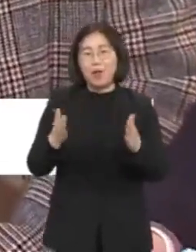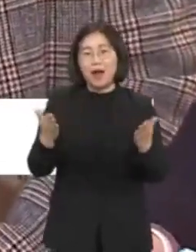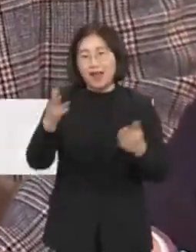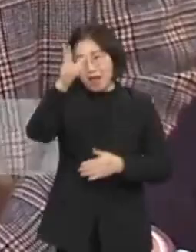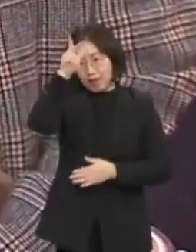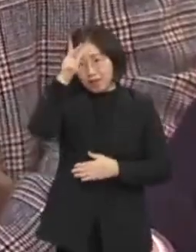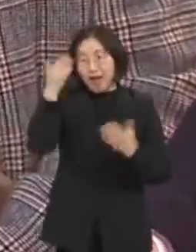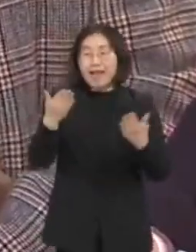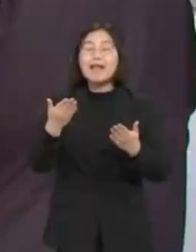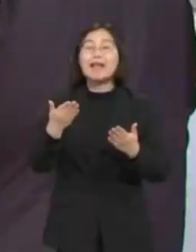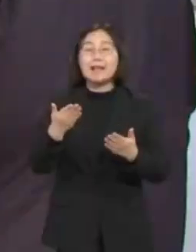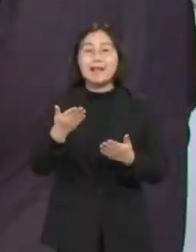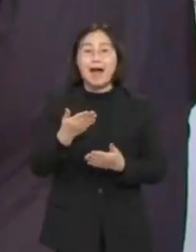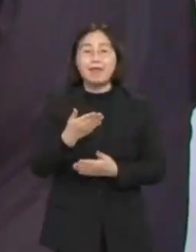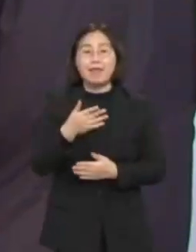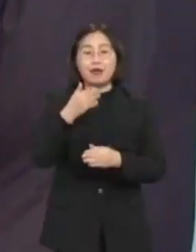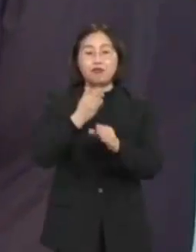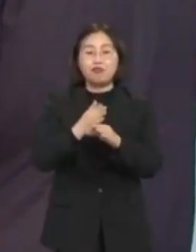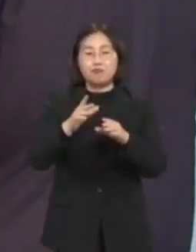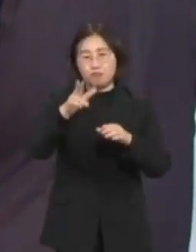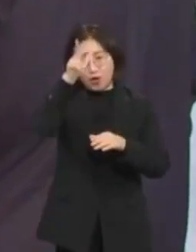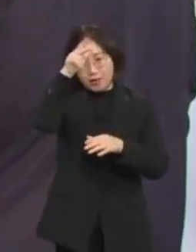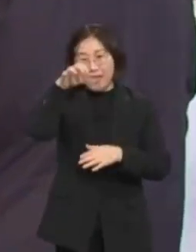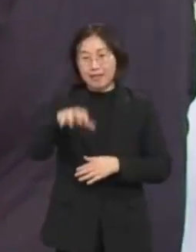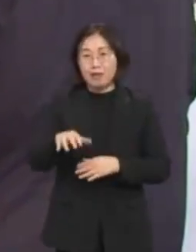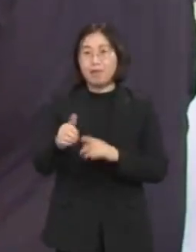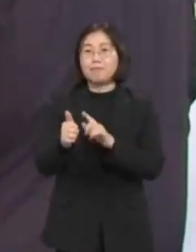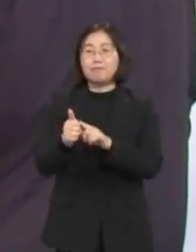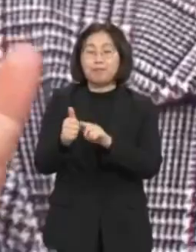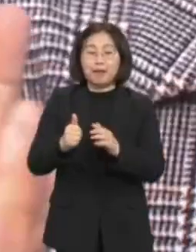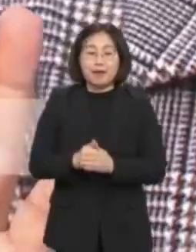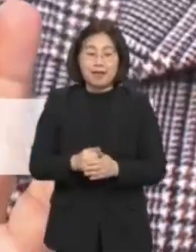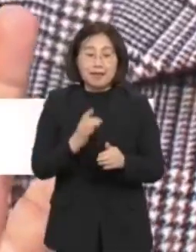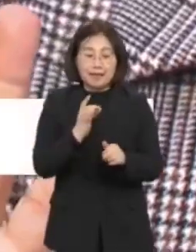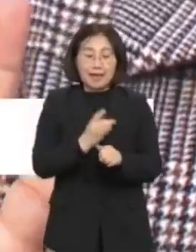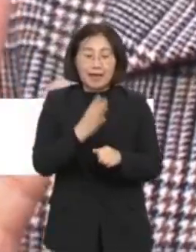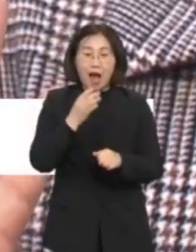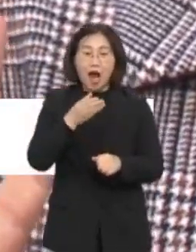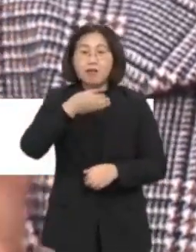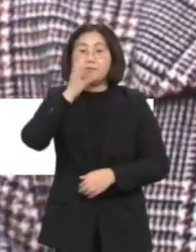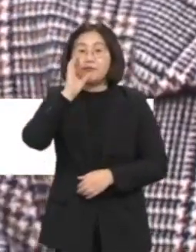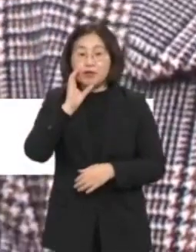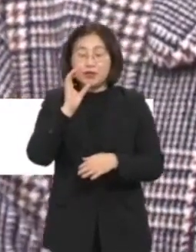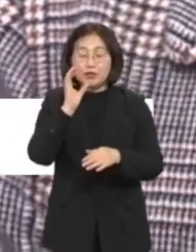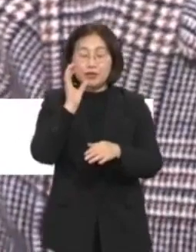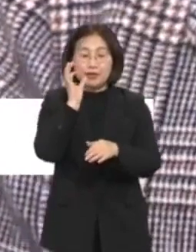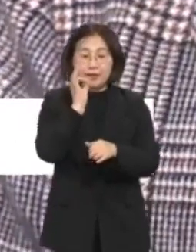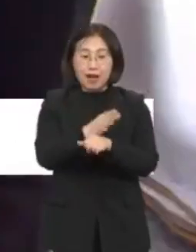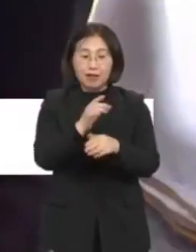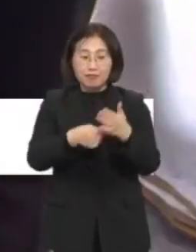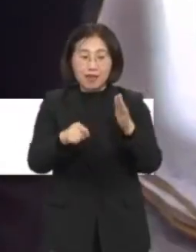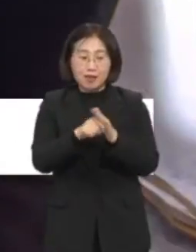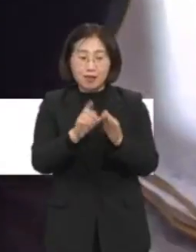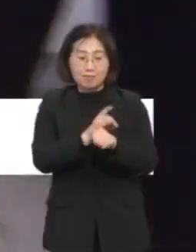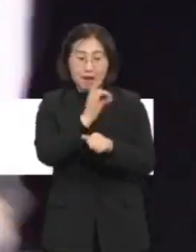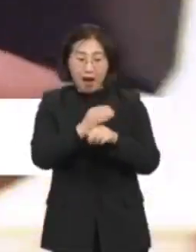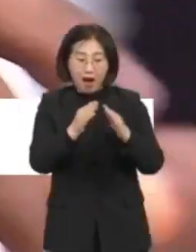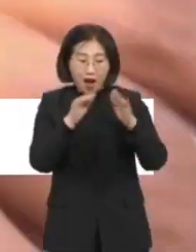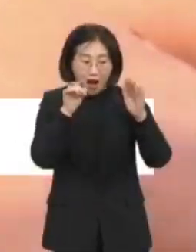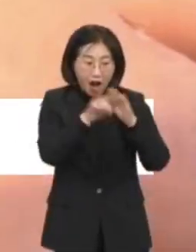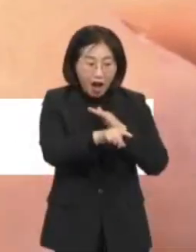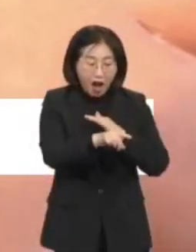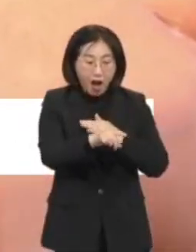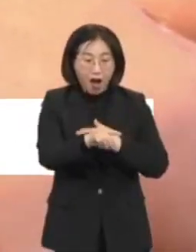김민규 경위였습니다. 잠시 음료수를 사려고 편의점에 들른 김경희는 담배를 반복해서 보루째 사가는 모습을